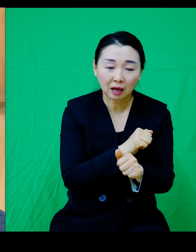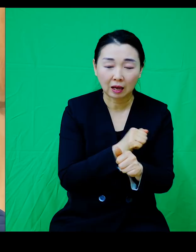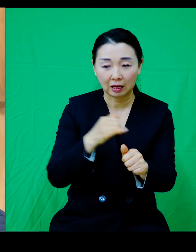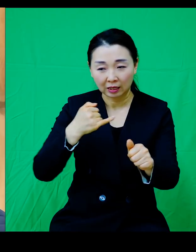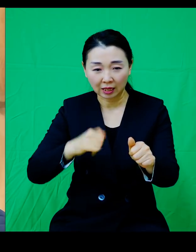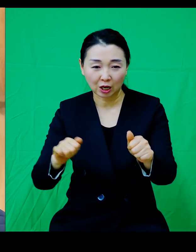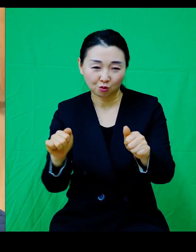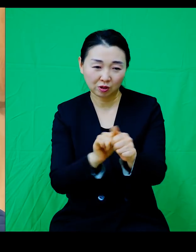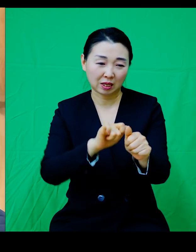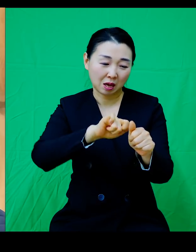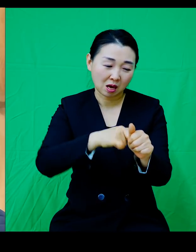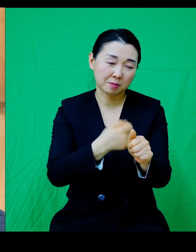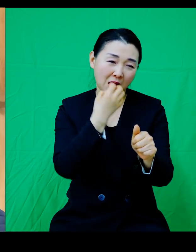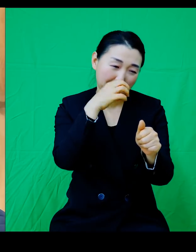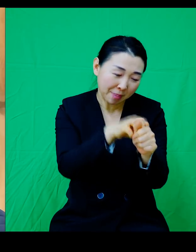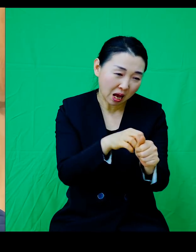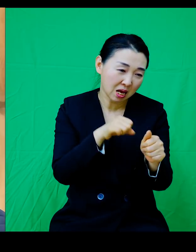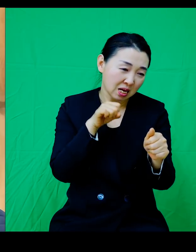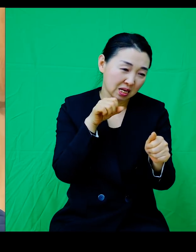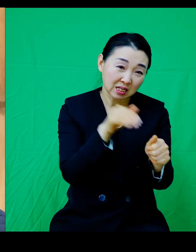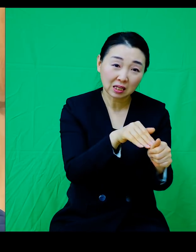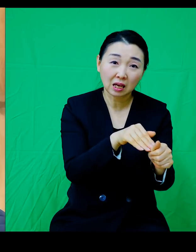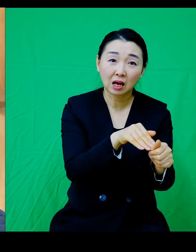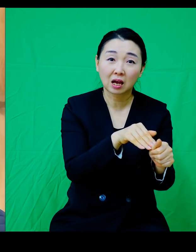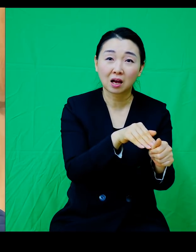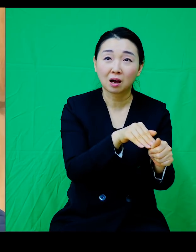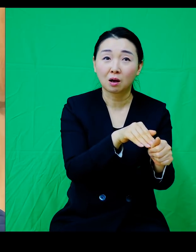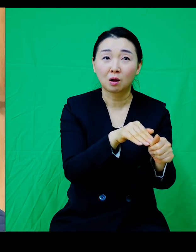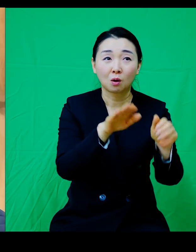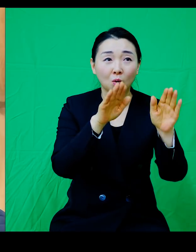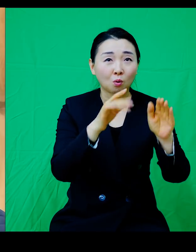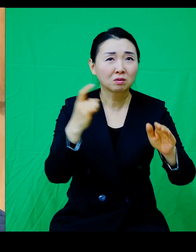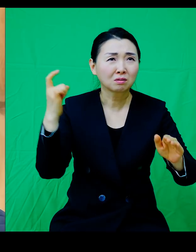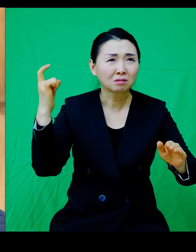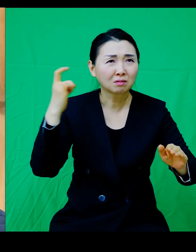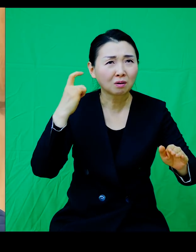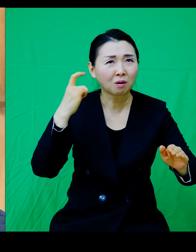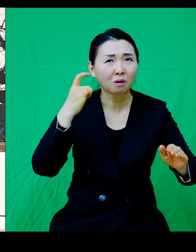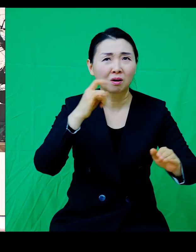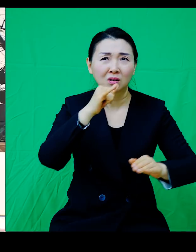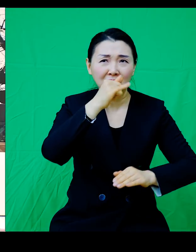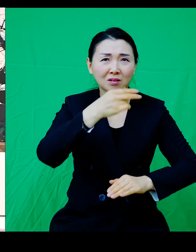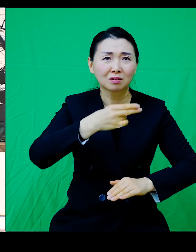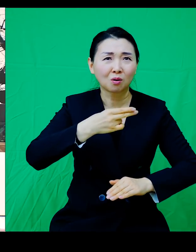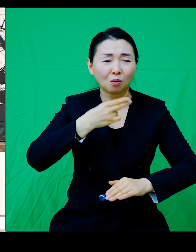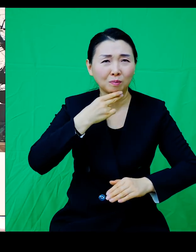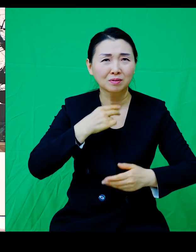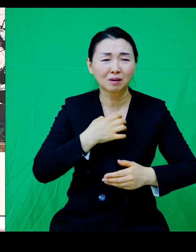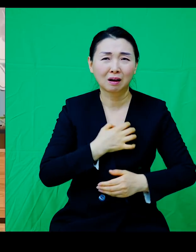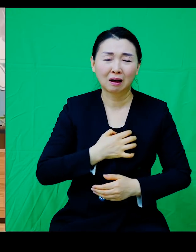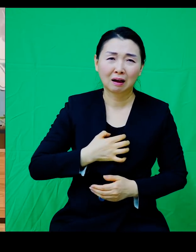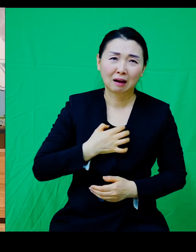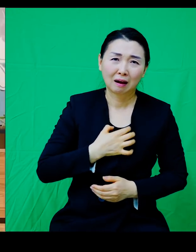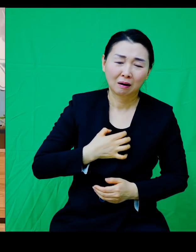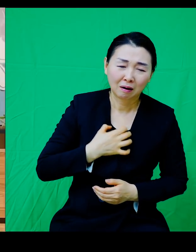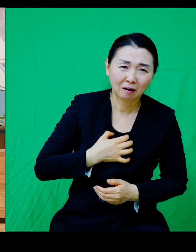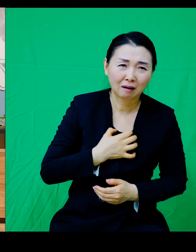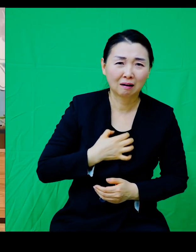때렸다. 온유가 누굴 때렸다, 꼬집었다, 물었다, 찼다, 뭐 했다 하는 말을 오늘은 들을까 안 들을까. 그런 마음으로